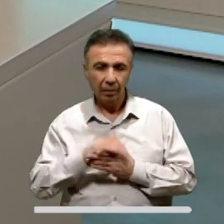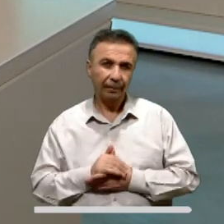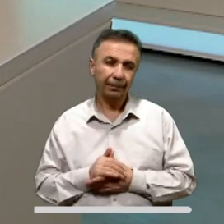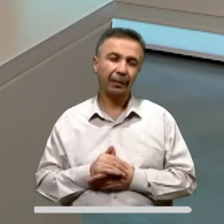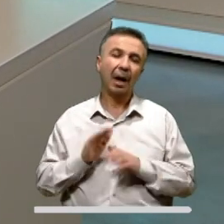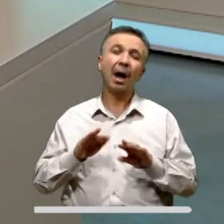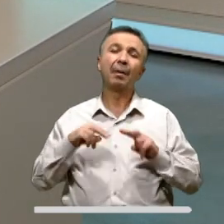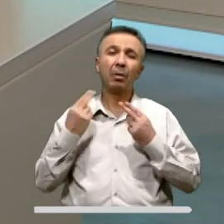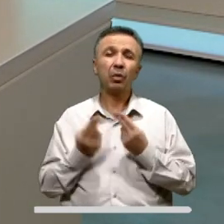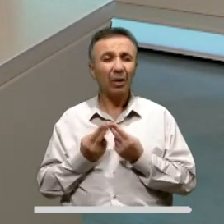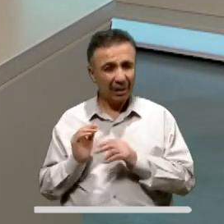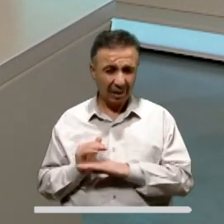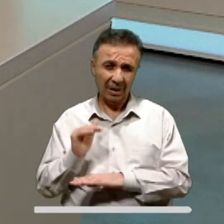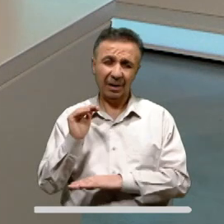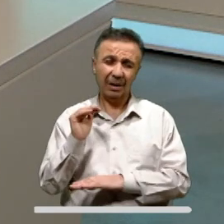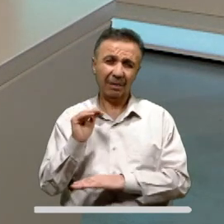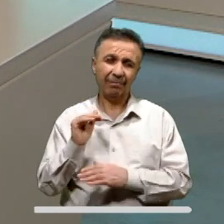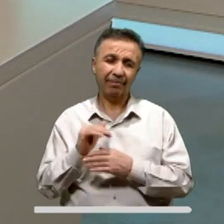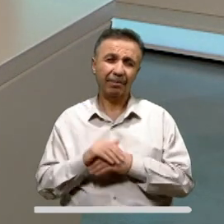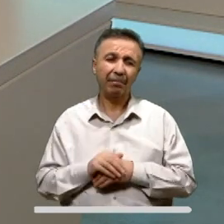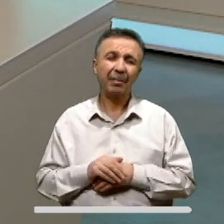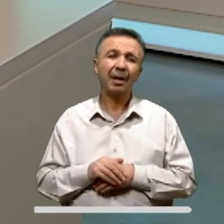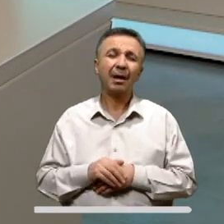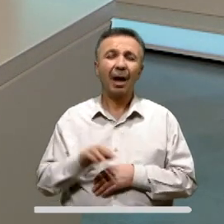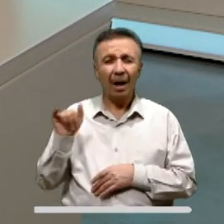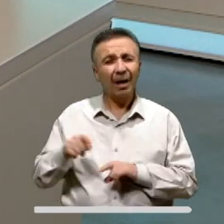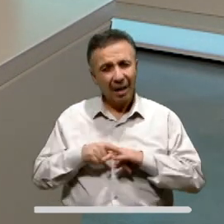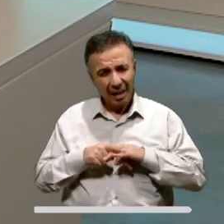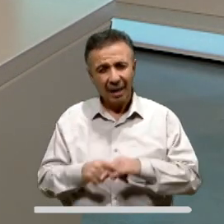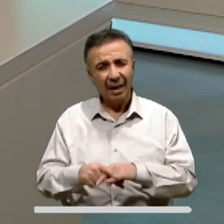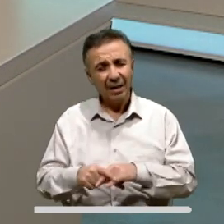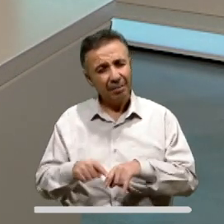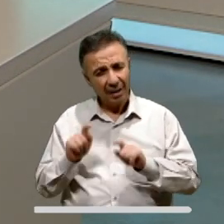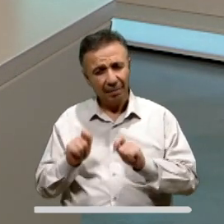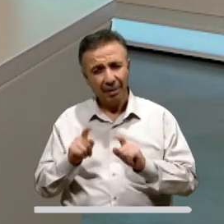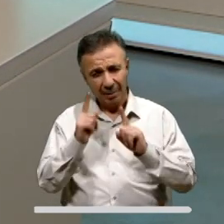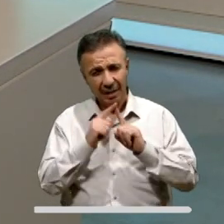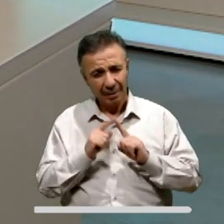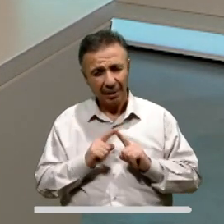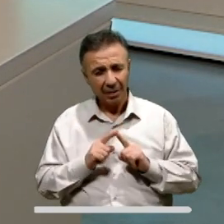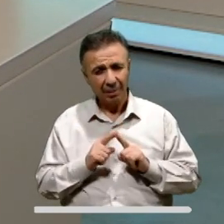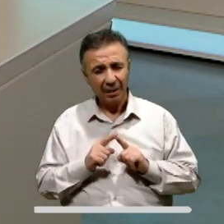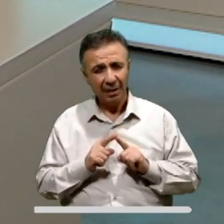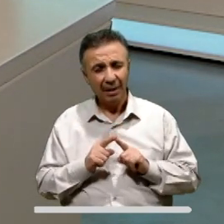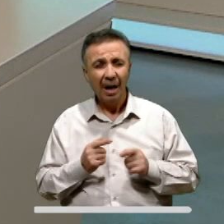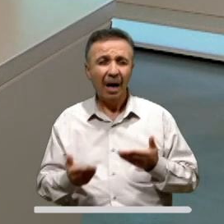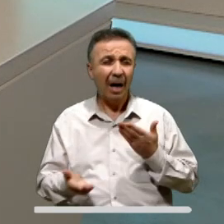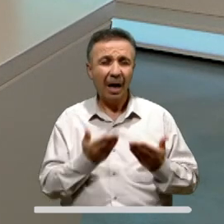Ama evet, bu dünyadayken bir helalleşelim, hesaplaşmayı ahirete